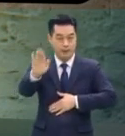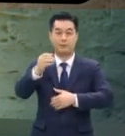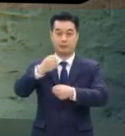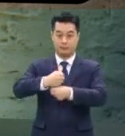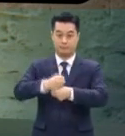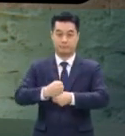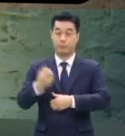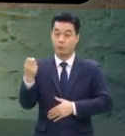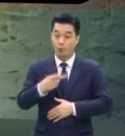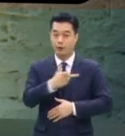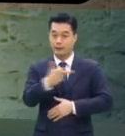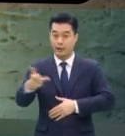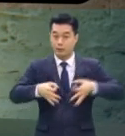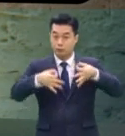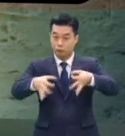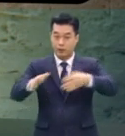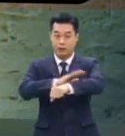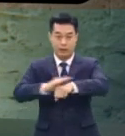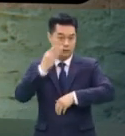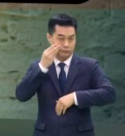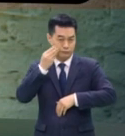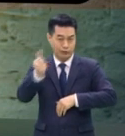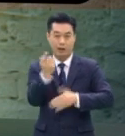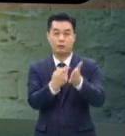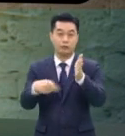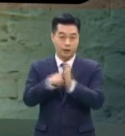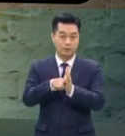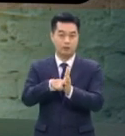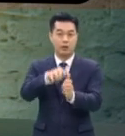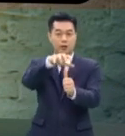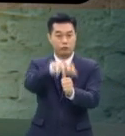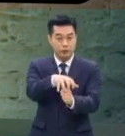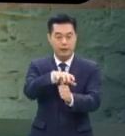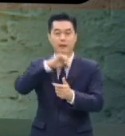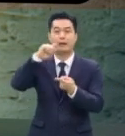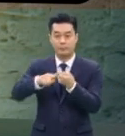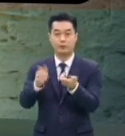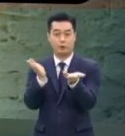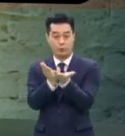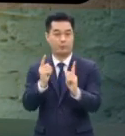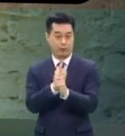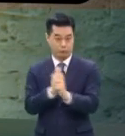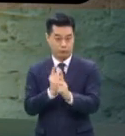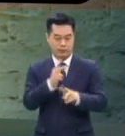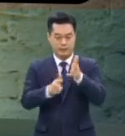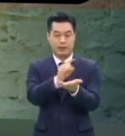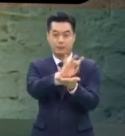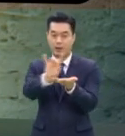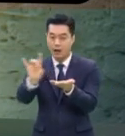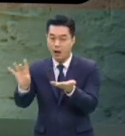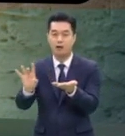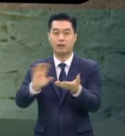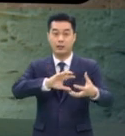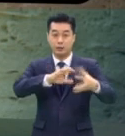또한 대 투자가 원활히 이루어질 수 있도록 규제를 함유하고 산업별로 그럼 월 최대